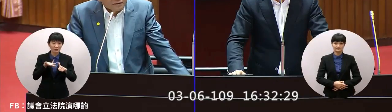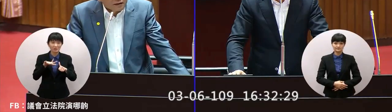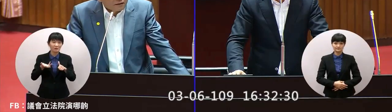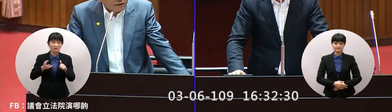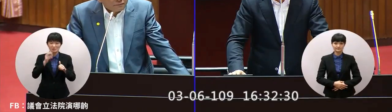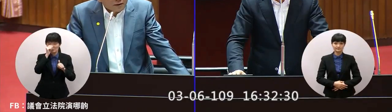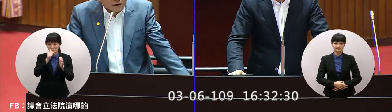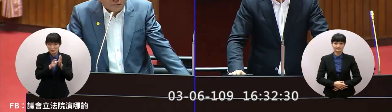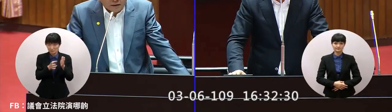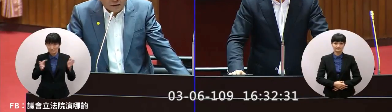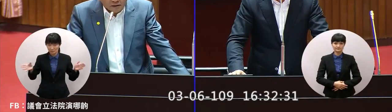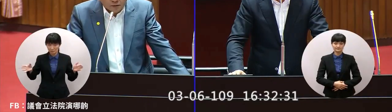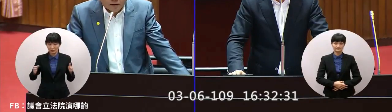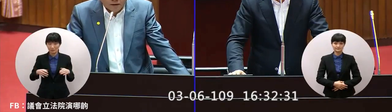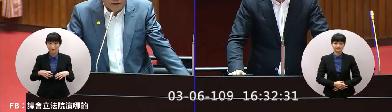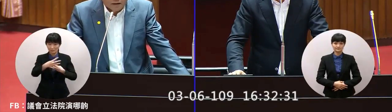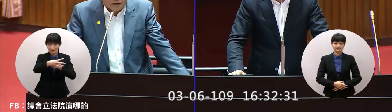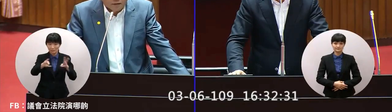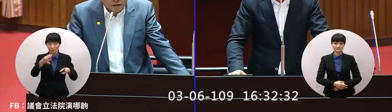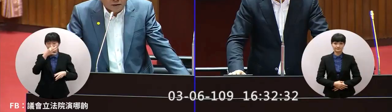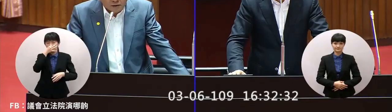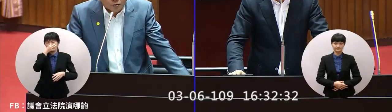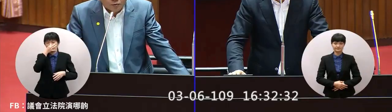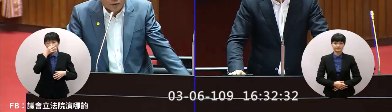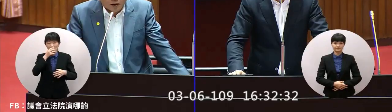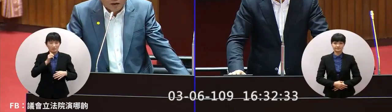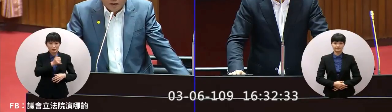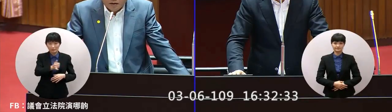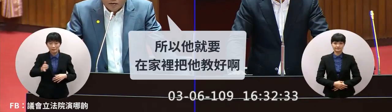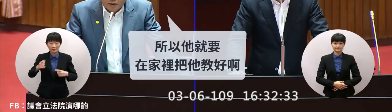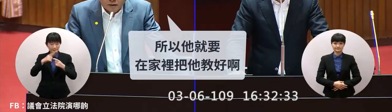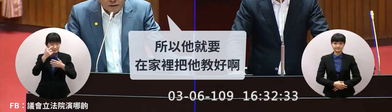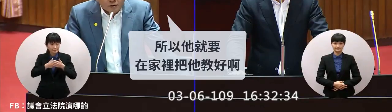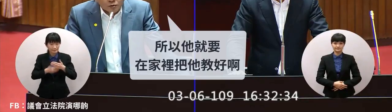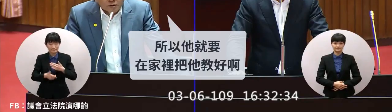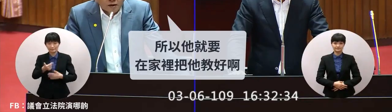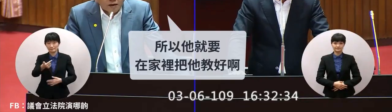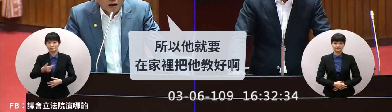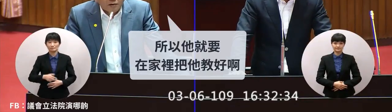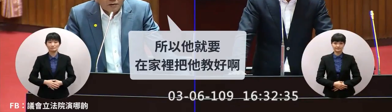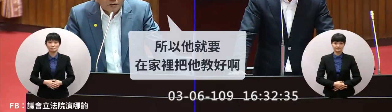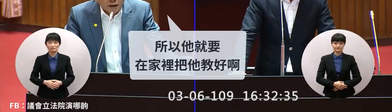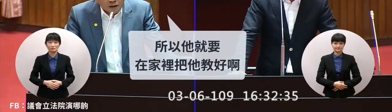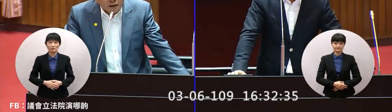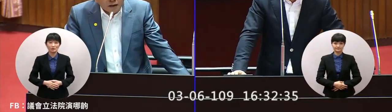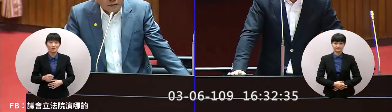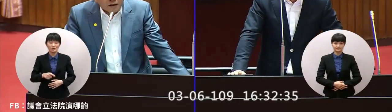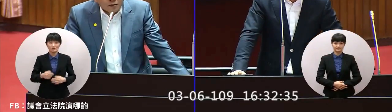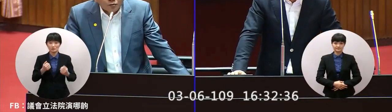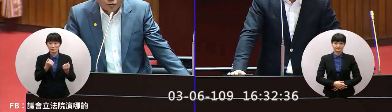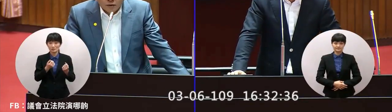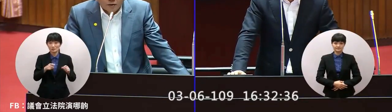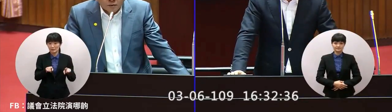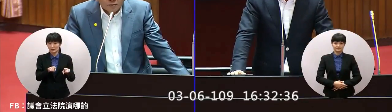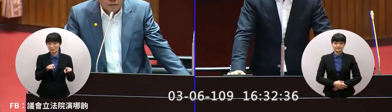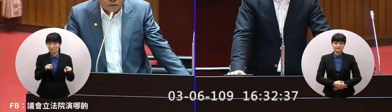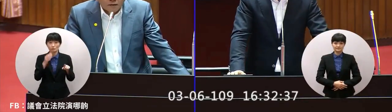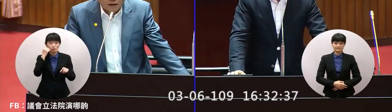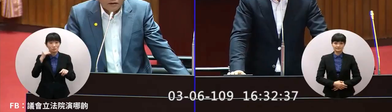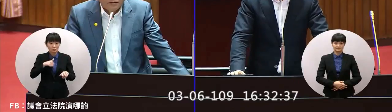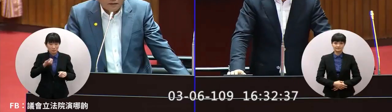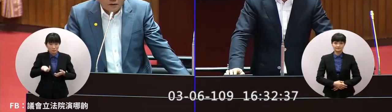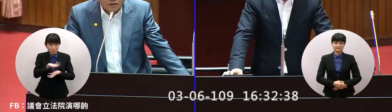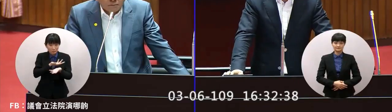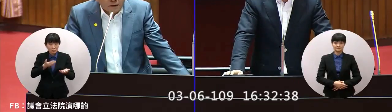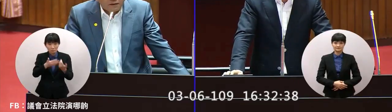时间哈，那环病里面的人员哈越单纯越好，所以一旦在处理个较好啊，爱哪讲语言有沟通